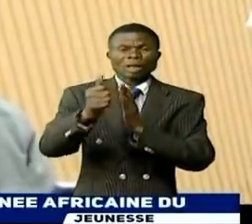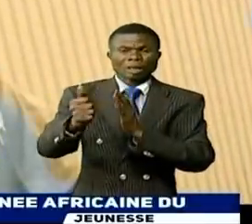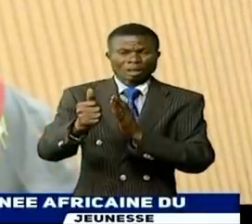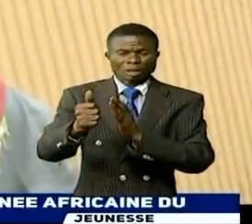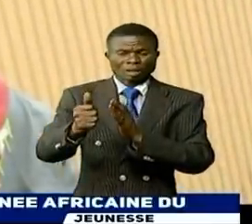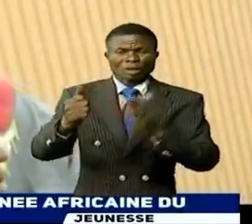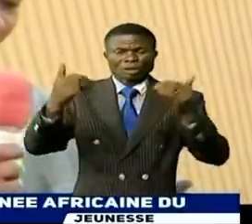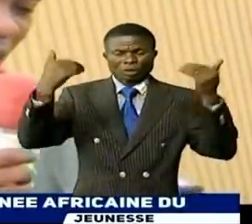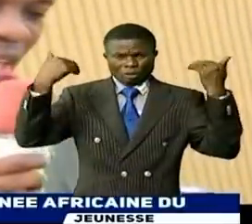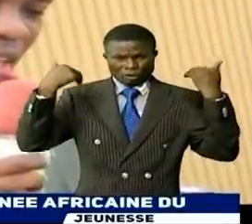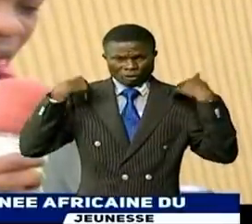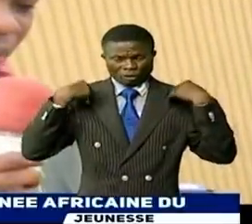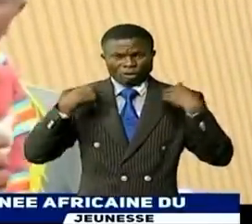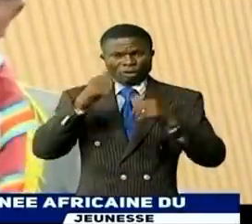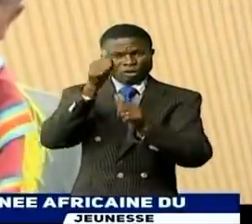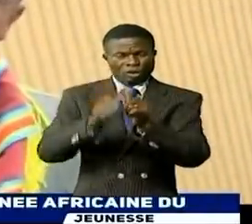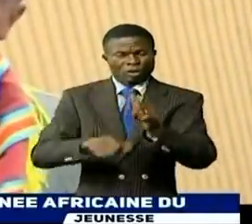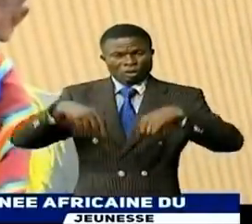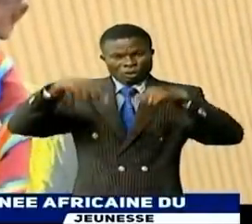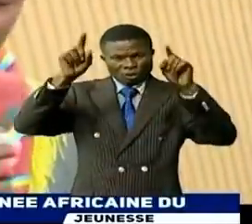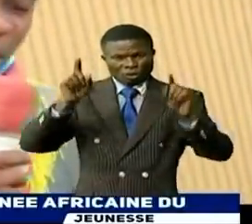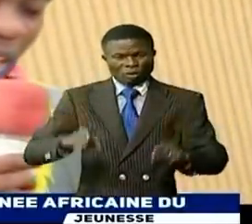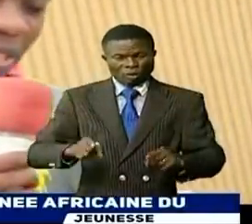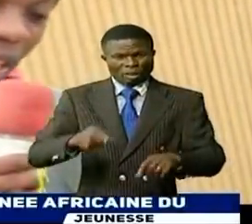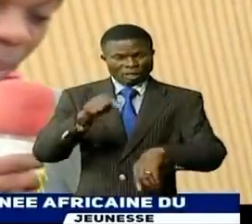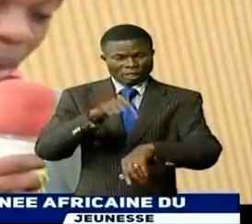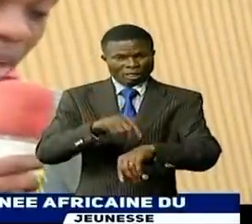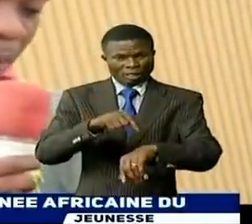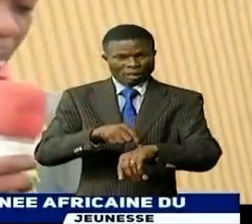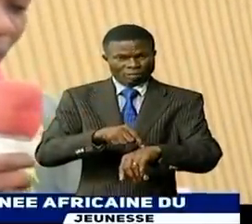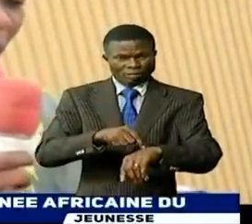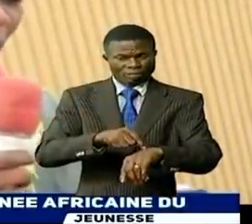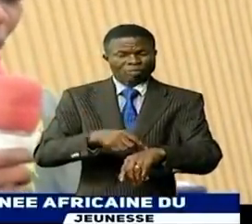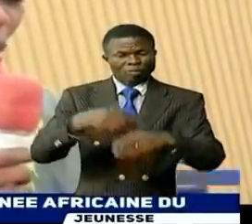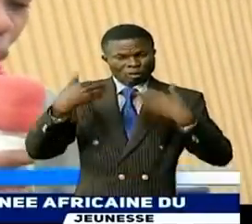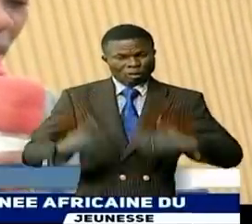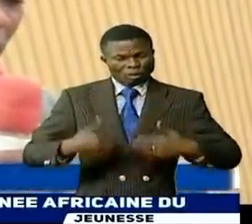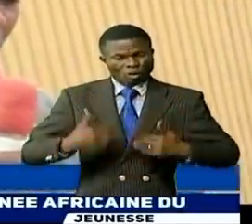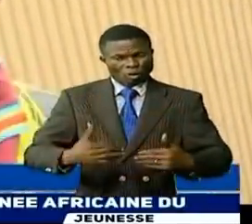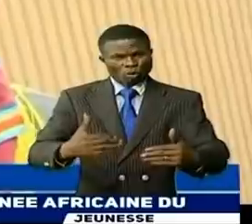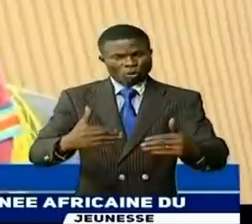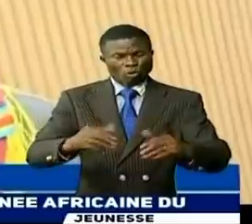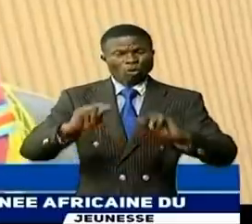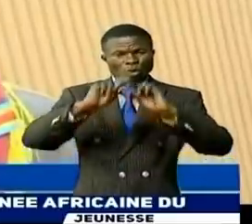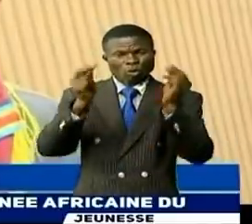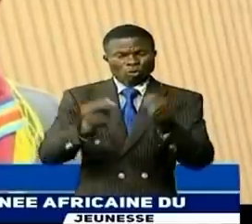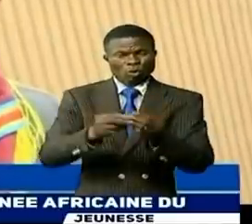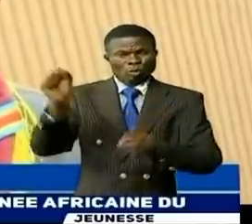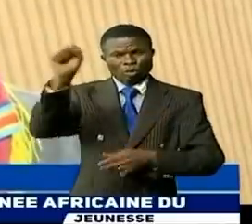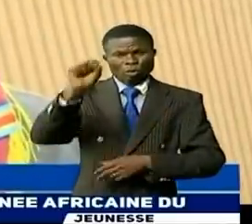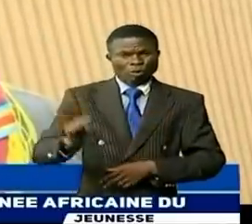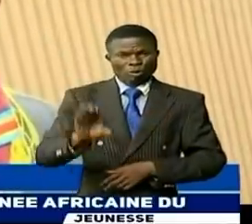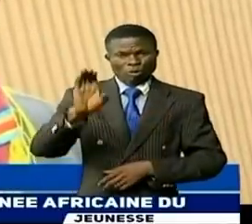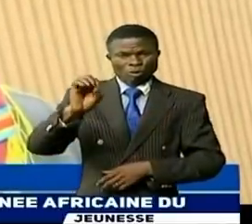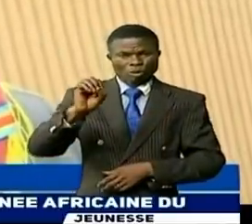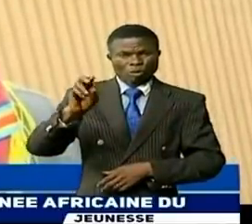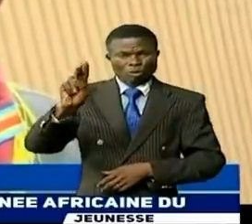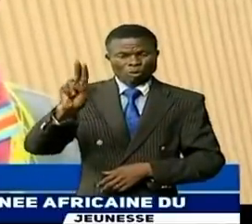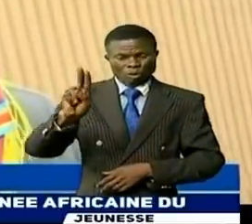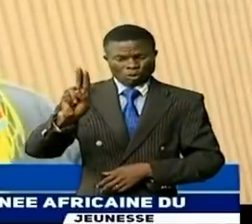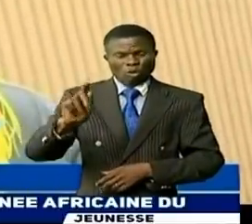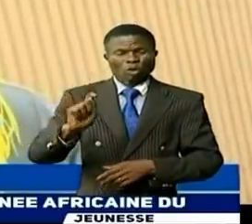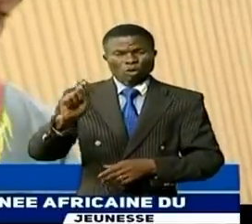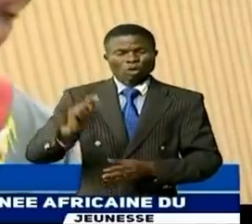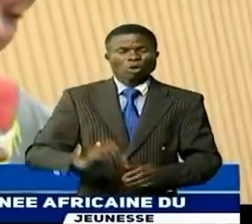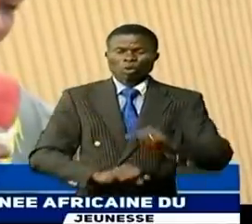patron. Et chaque année, cette date sera célébrée avec le scout pour que l'impact du mouvement scout soit